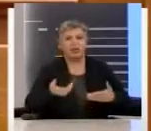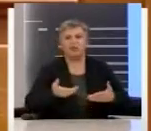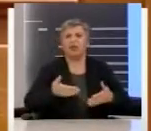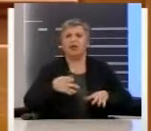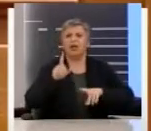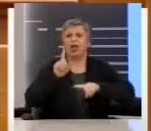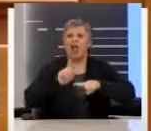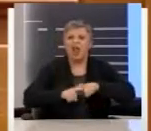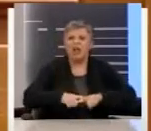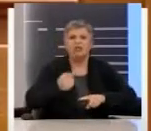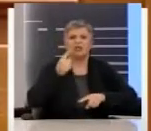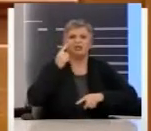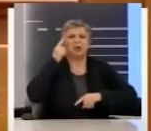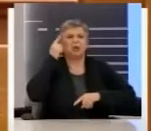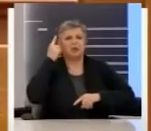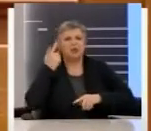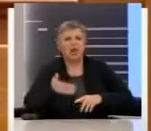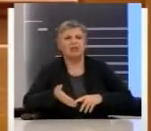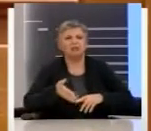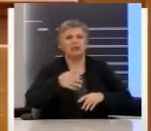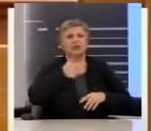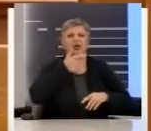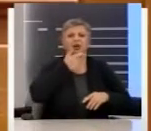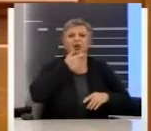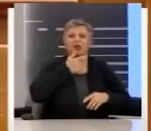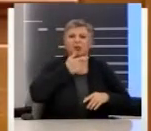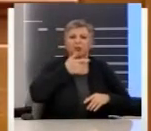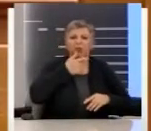Ασιάτες και Αμερικάνοι και Εγγλέζοι και όλοι.